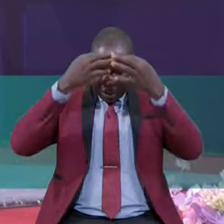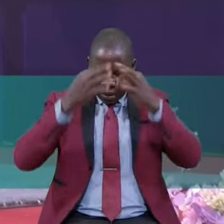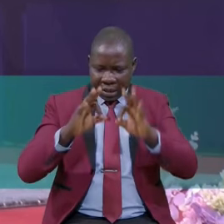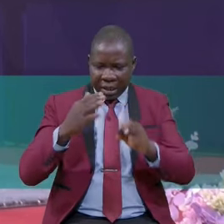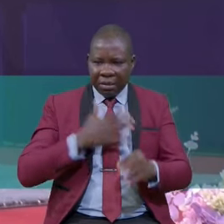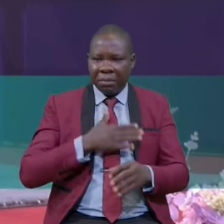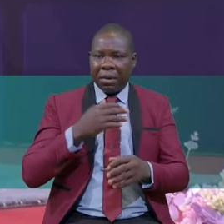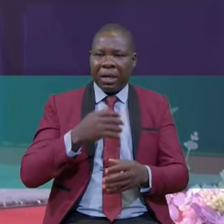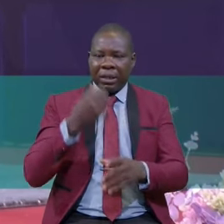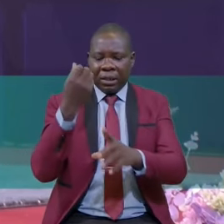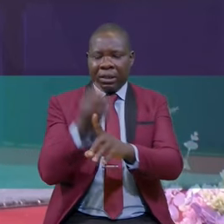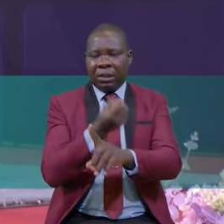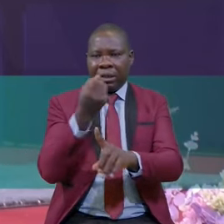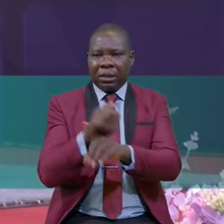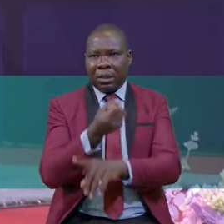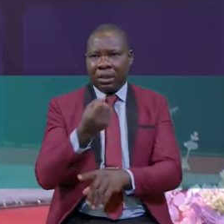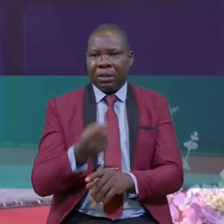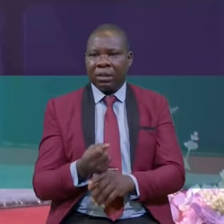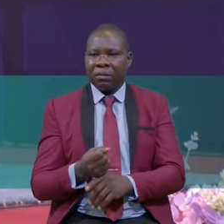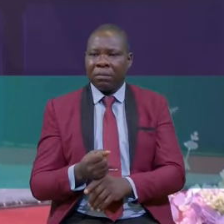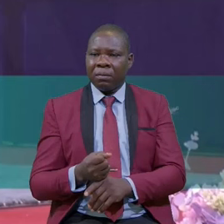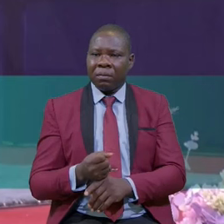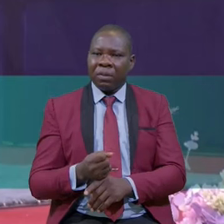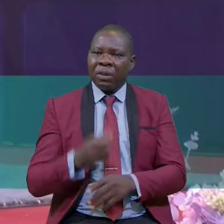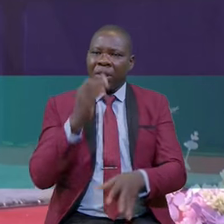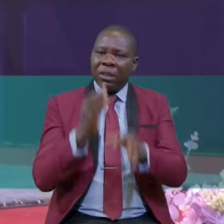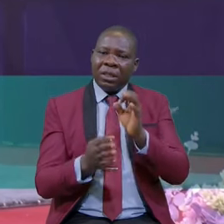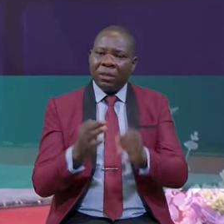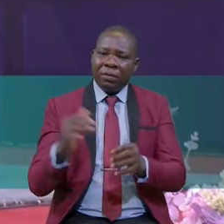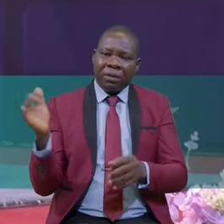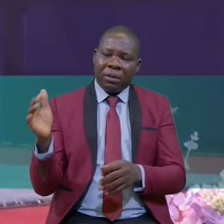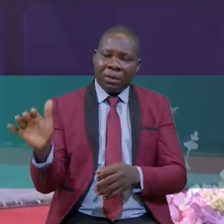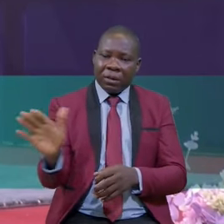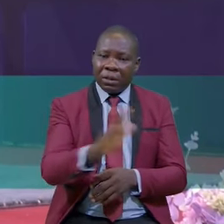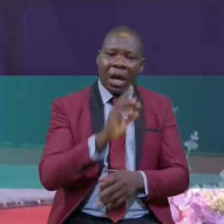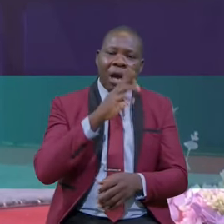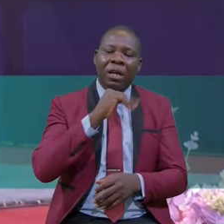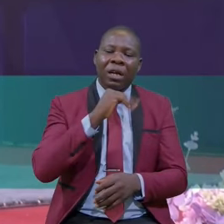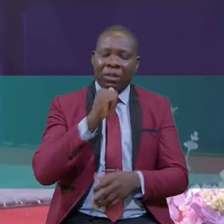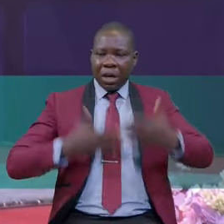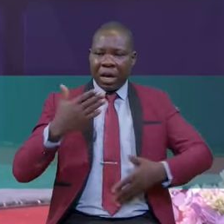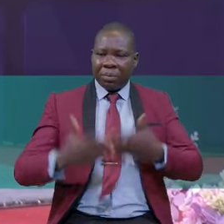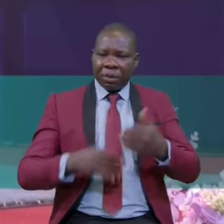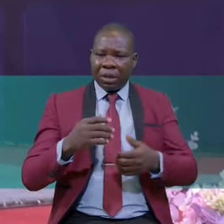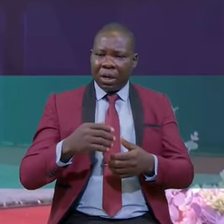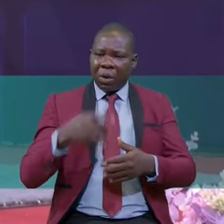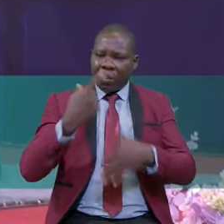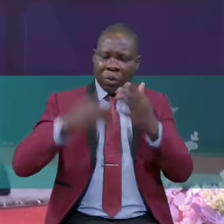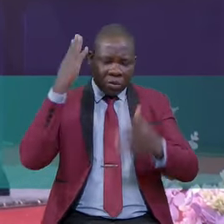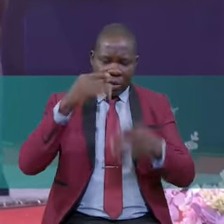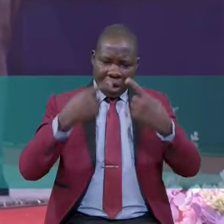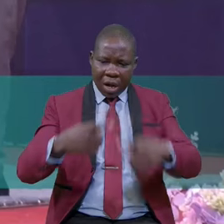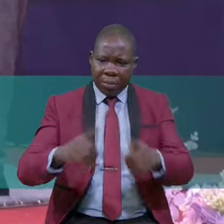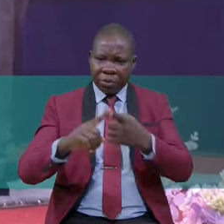de mes avantages, de ma rémunération, de mon salaire, s'ils ne sont pas contents de moi, qu'est-ce qui va m'arriver? Et à ma